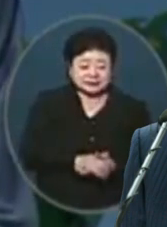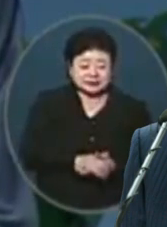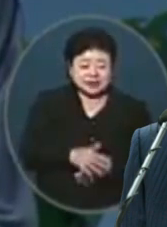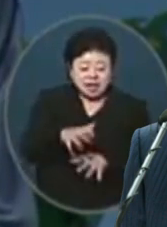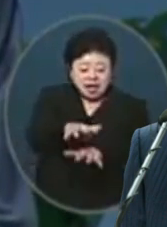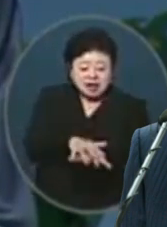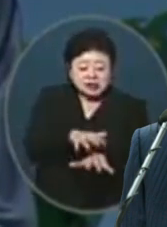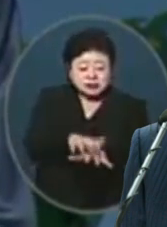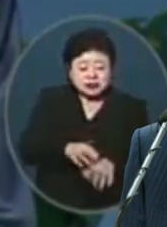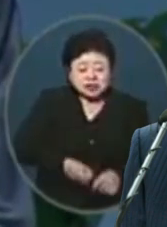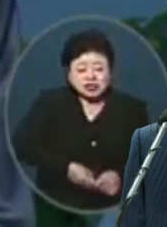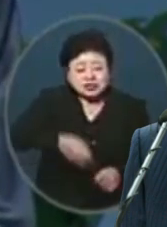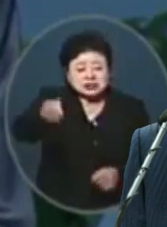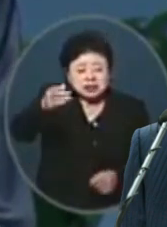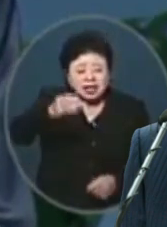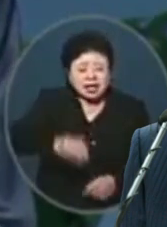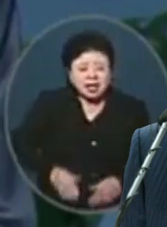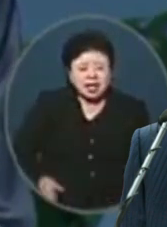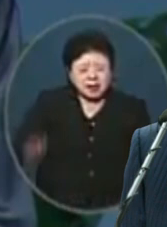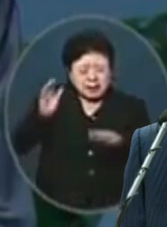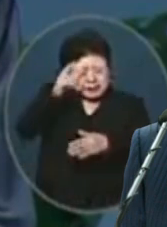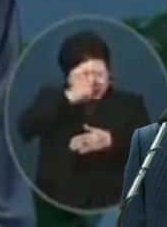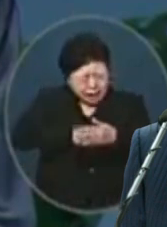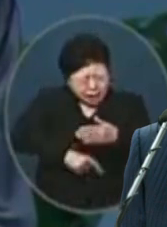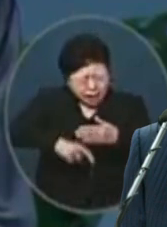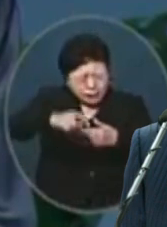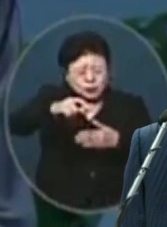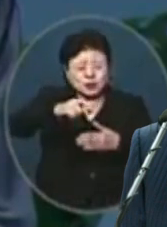그물을 던졌으나 밤새도록